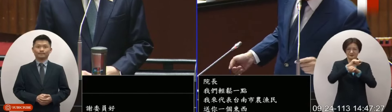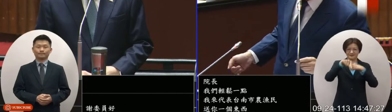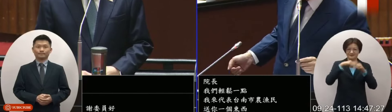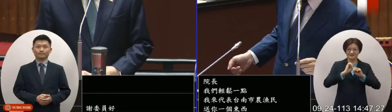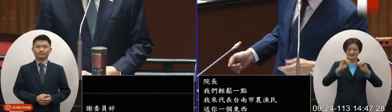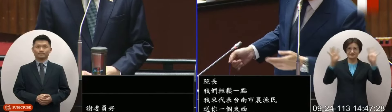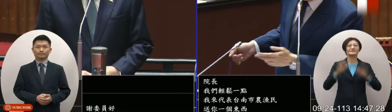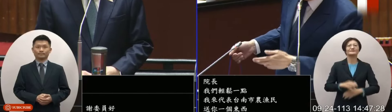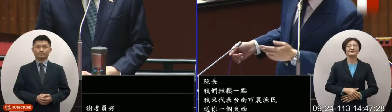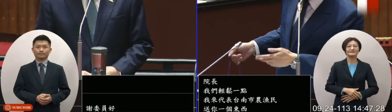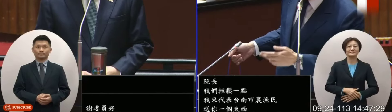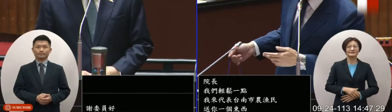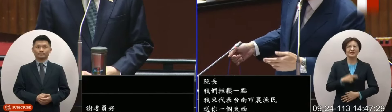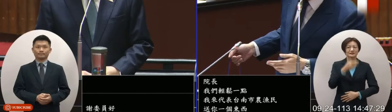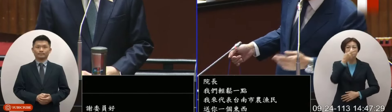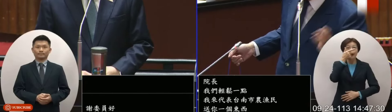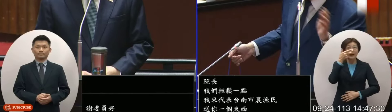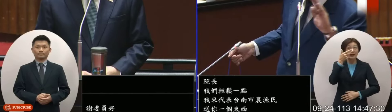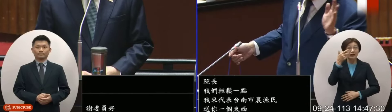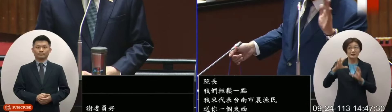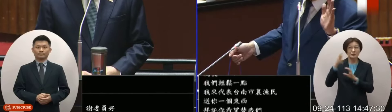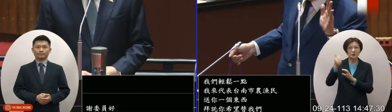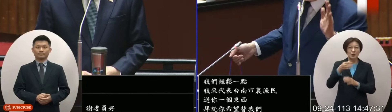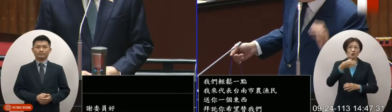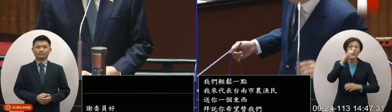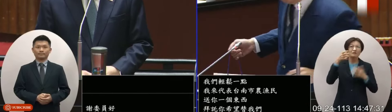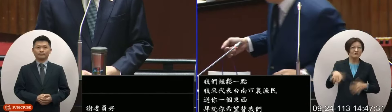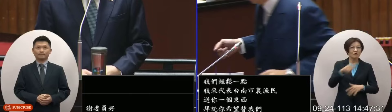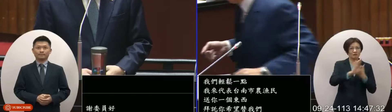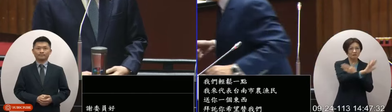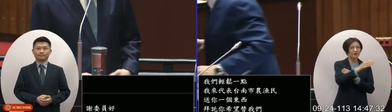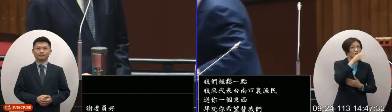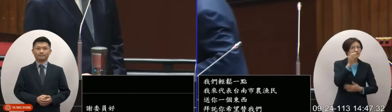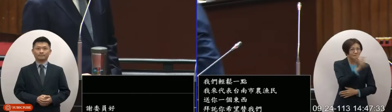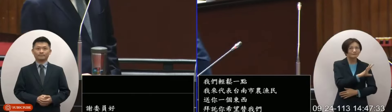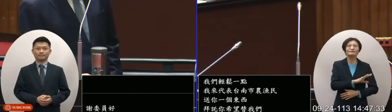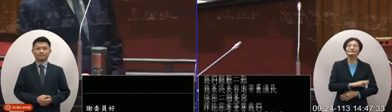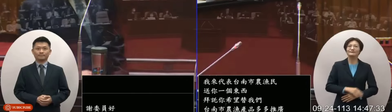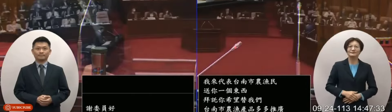啊，这我甲你讲，这敢偌清德捌啉过尔，别人拢毋捌啉过，吼、哦。